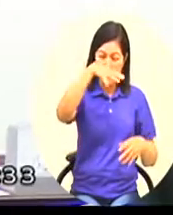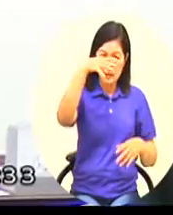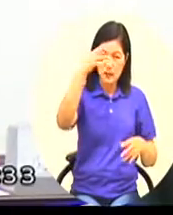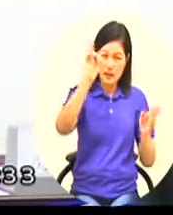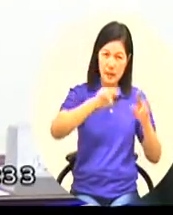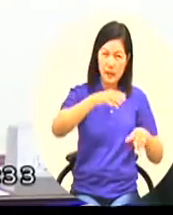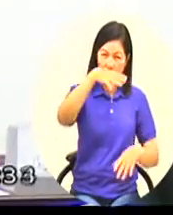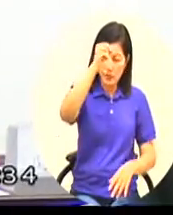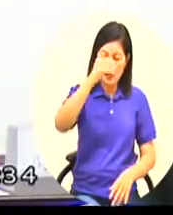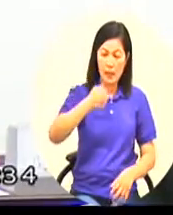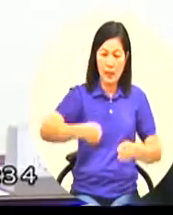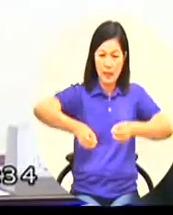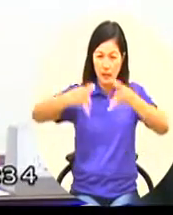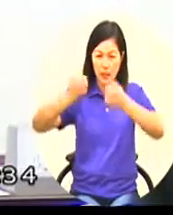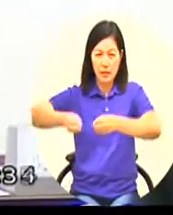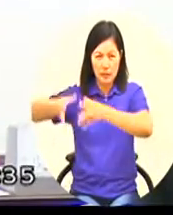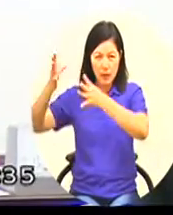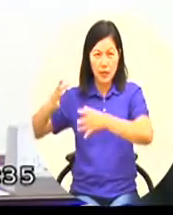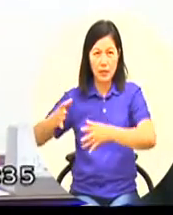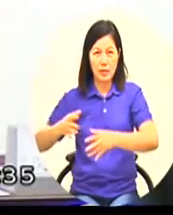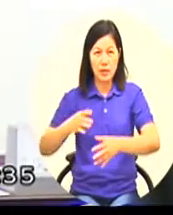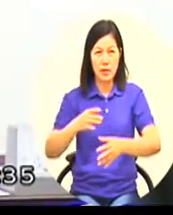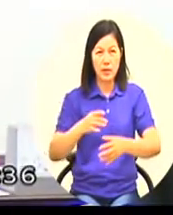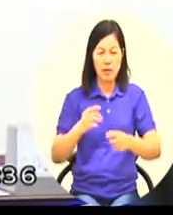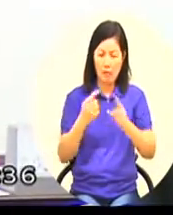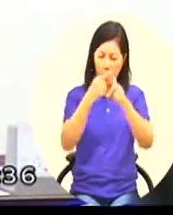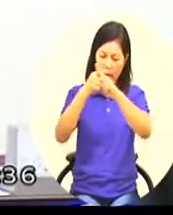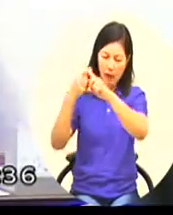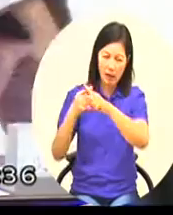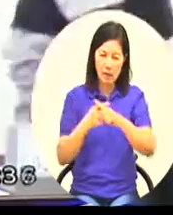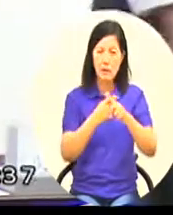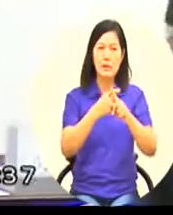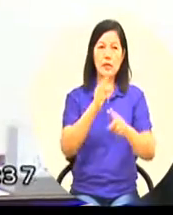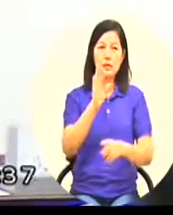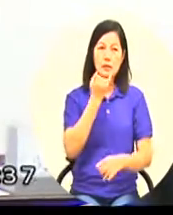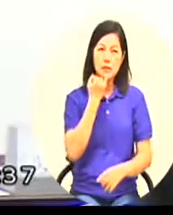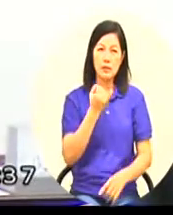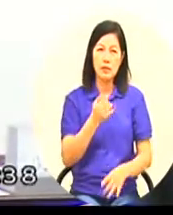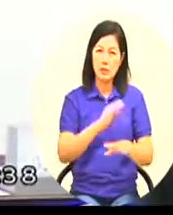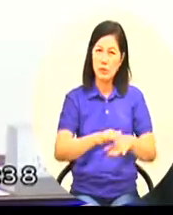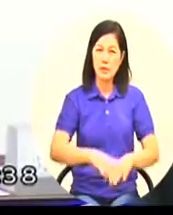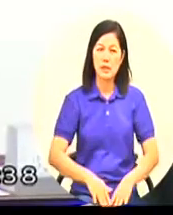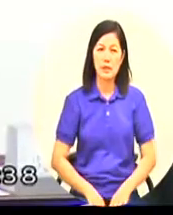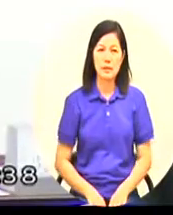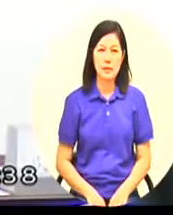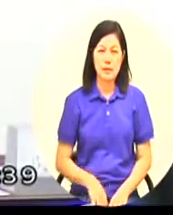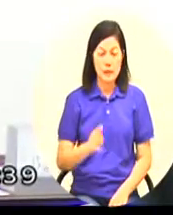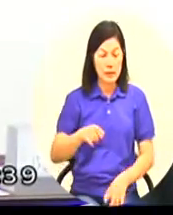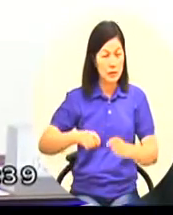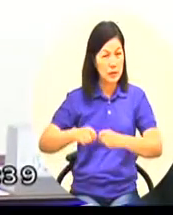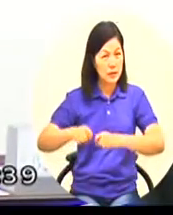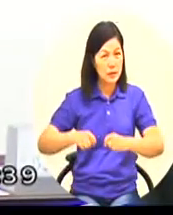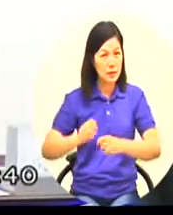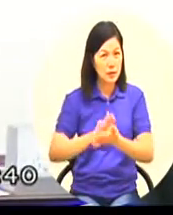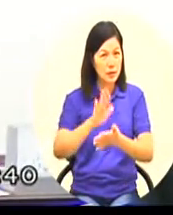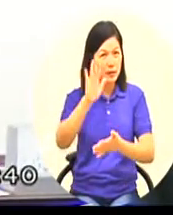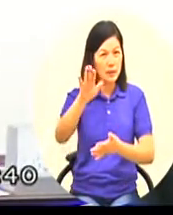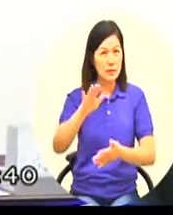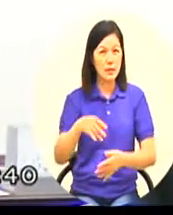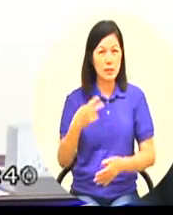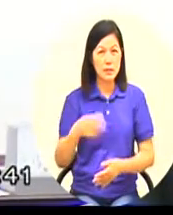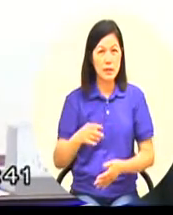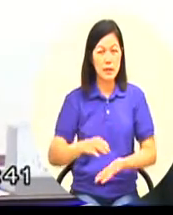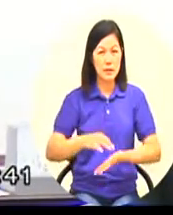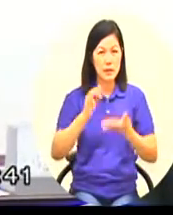栋大楼都什么代志都会当弯呐，好，什么代志都会当弯。那这样的政策，将来是不是就是我们建议